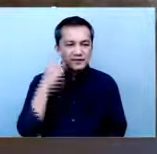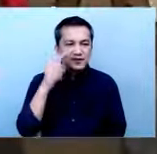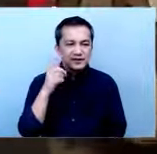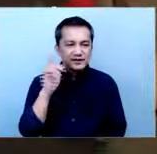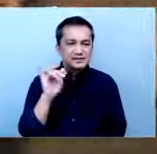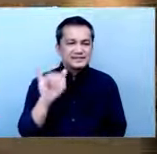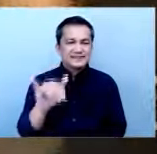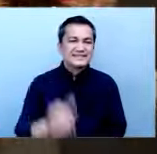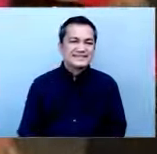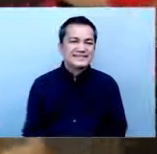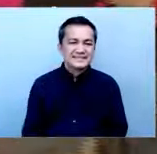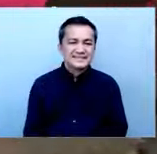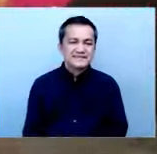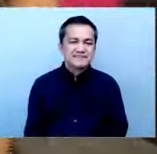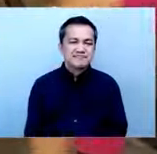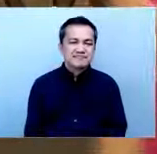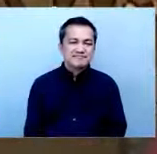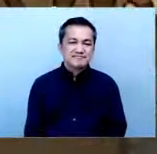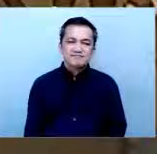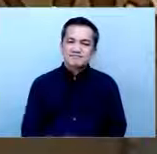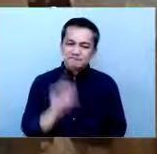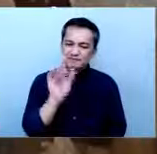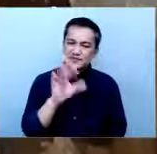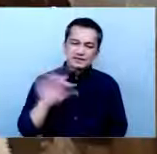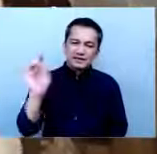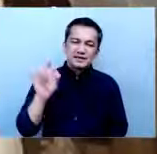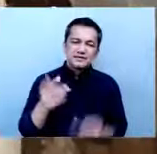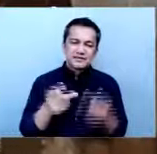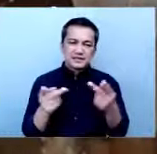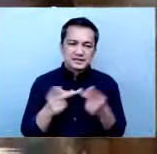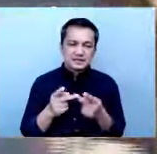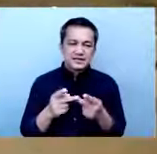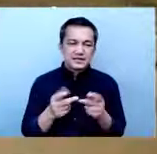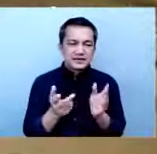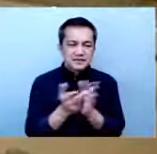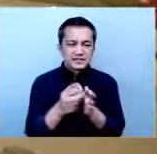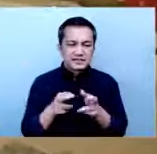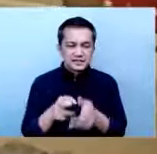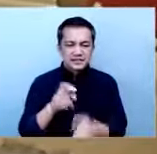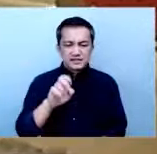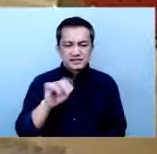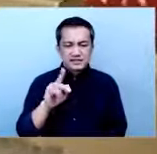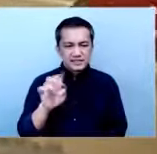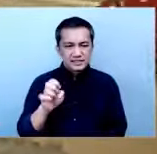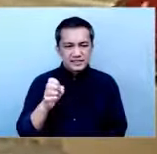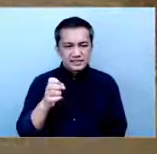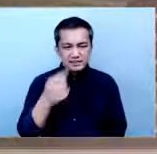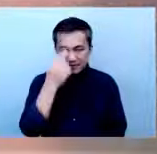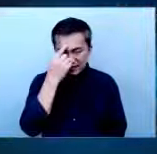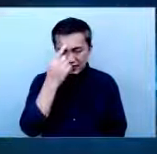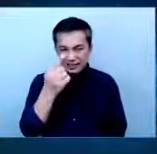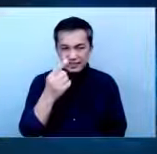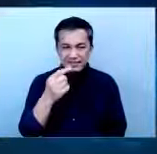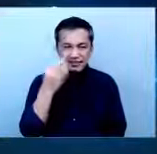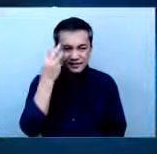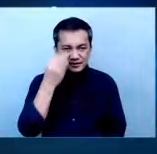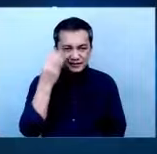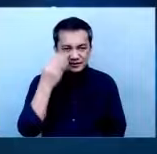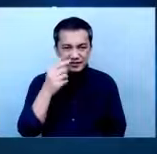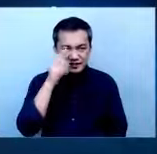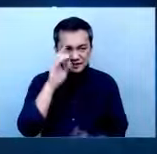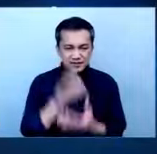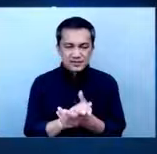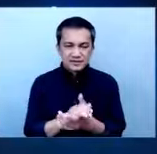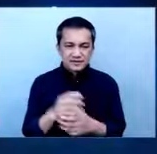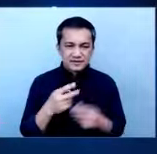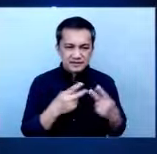buhay. Perfect place rin ang Pasig River Esplanade sa mga single na gustong magmuni-muni. Naniniwala ko na ang Valentine's hindi lang